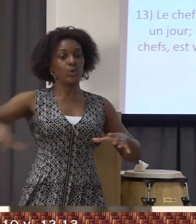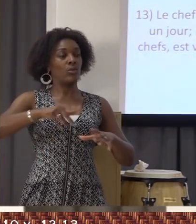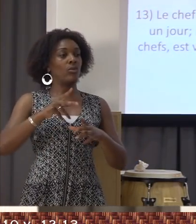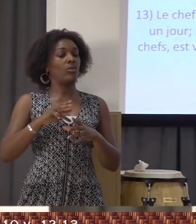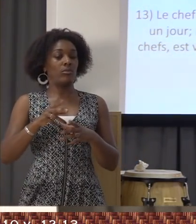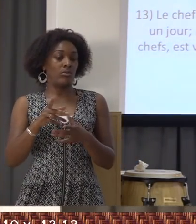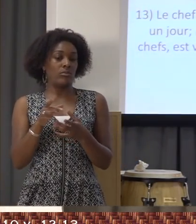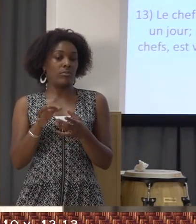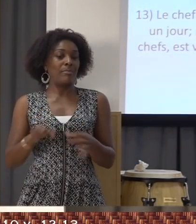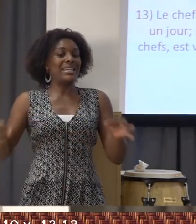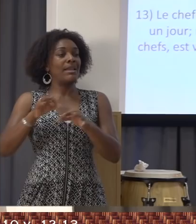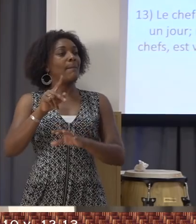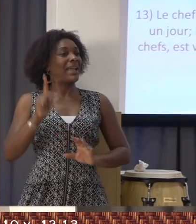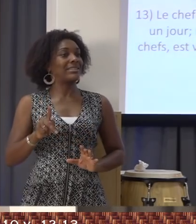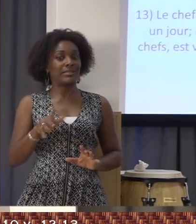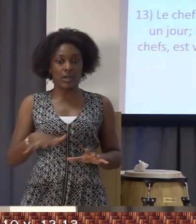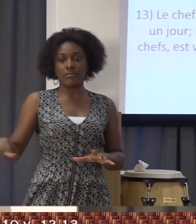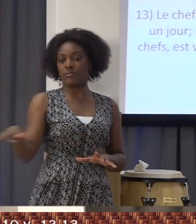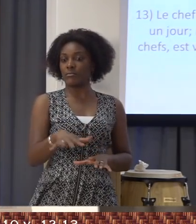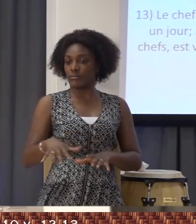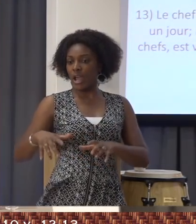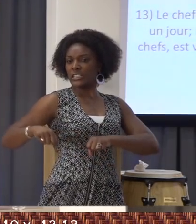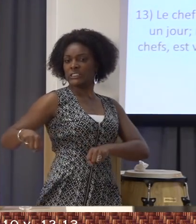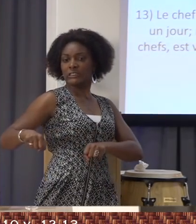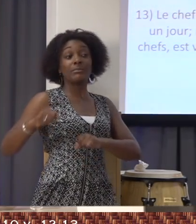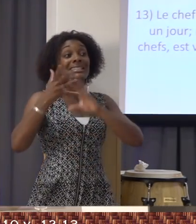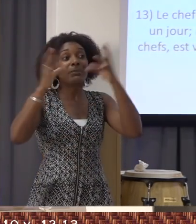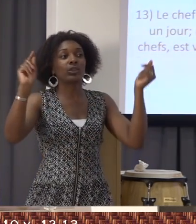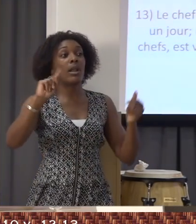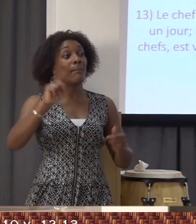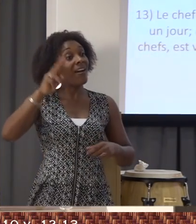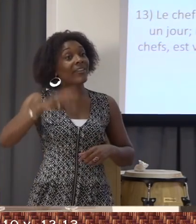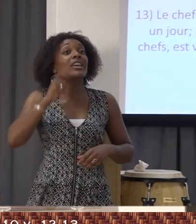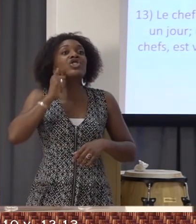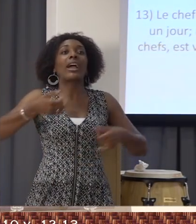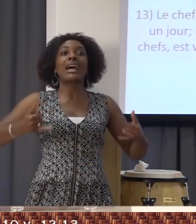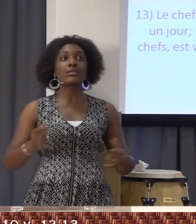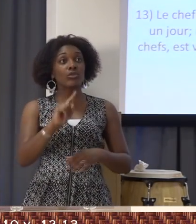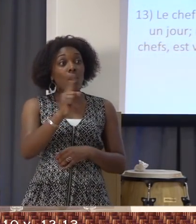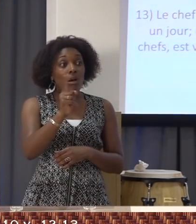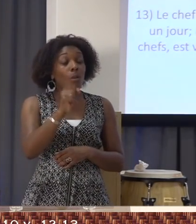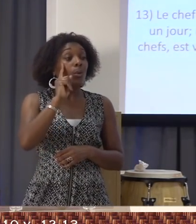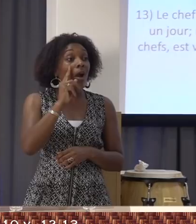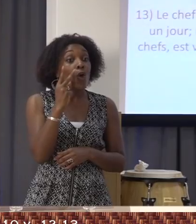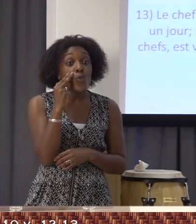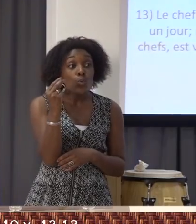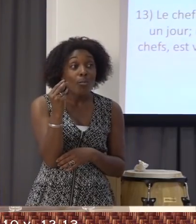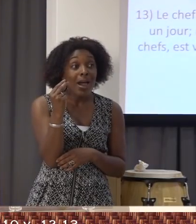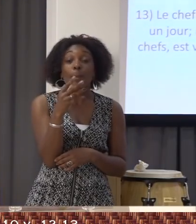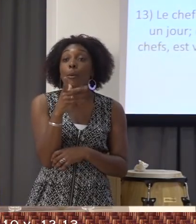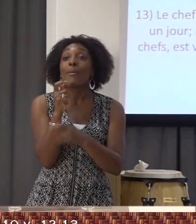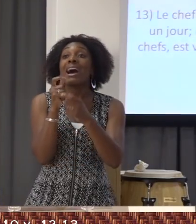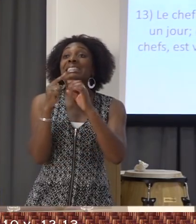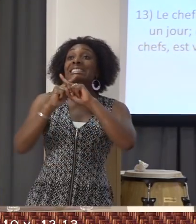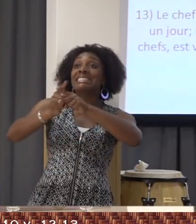rois physiques. Alléluia. Parce qu'un homme ne peut pas aller confronter